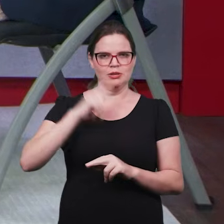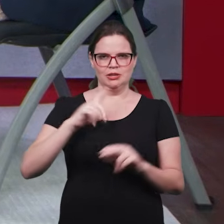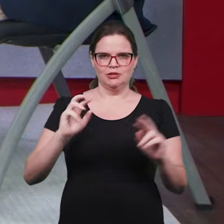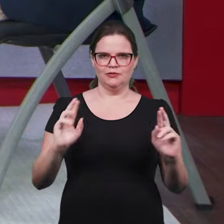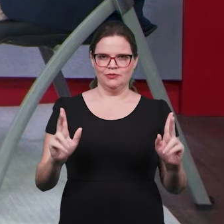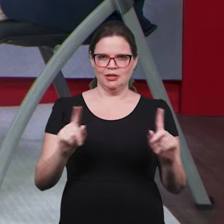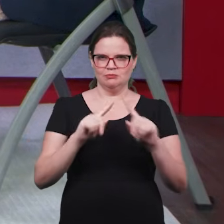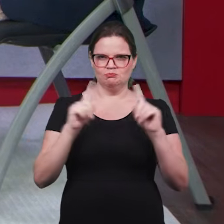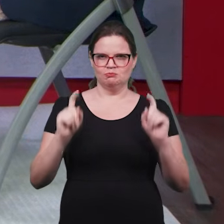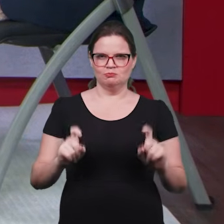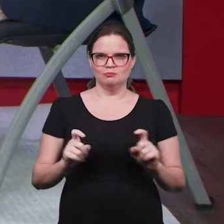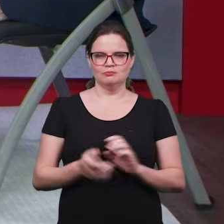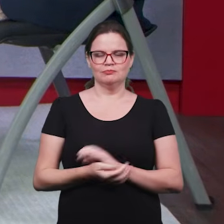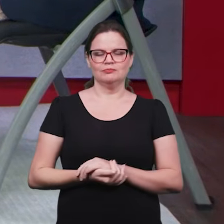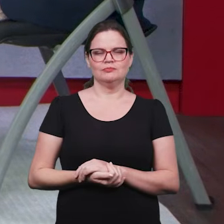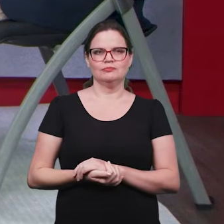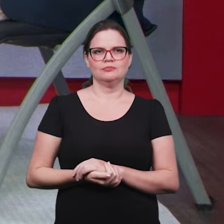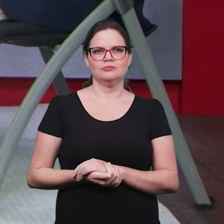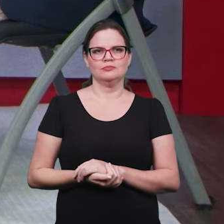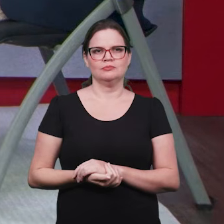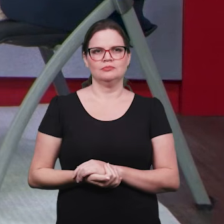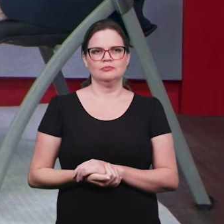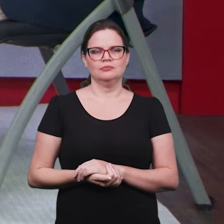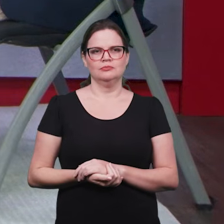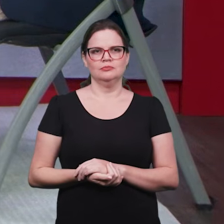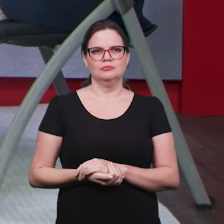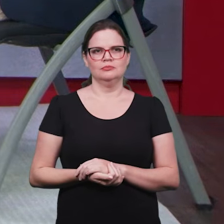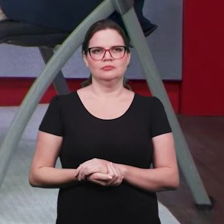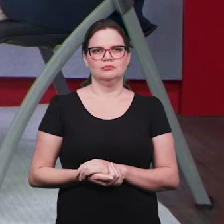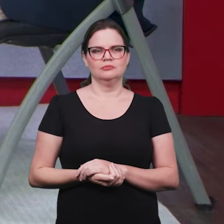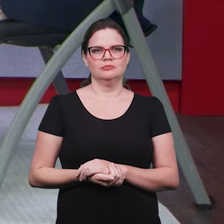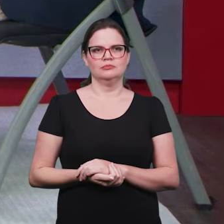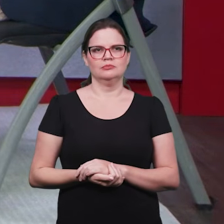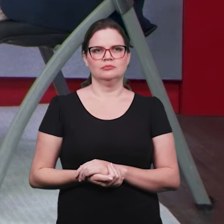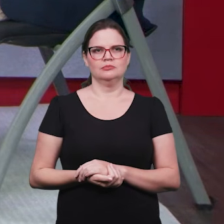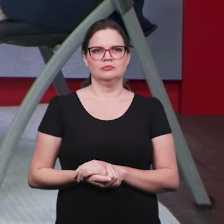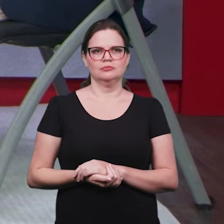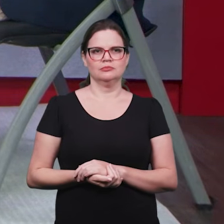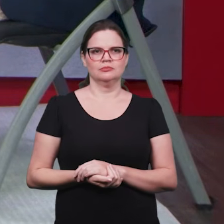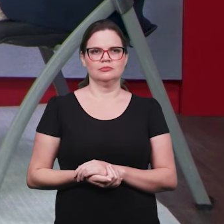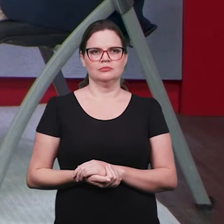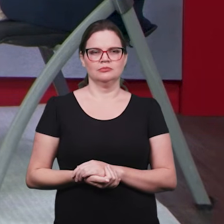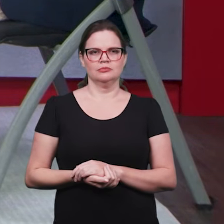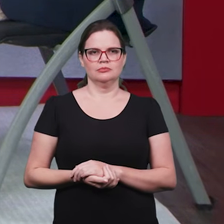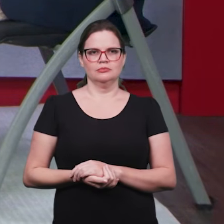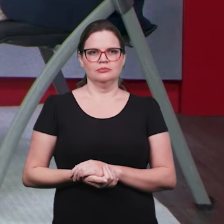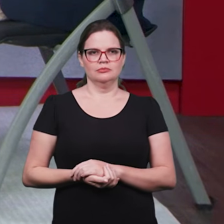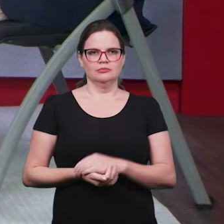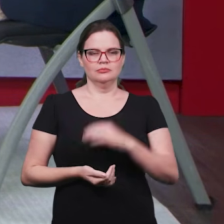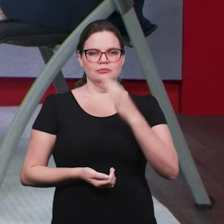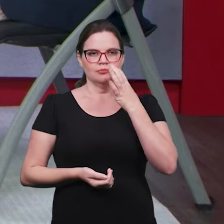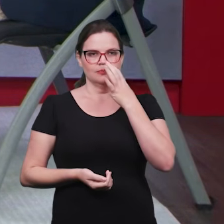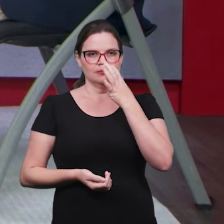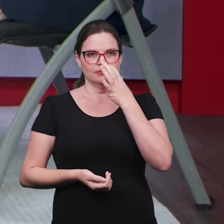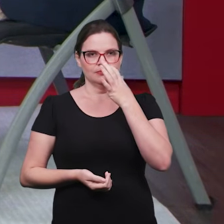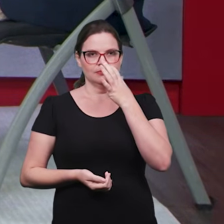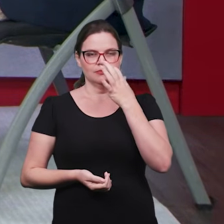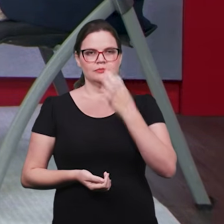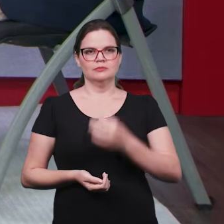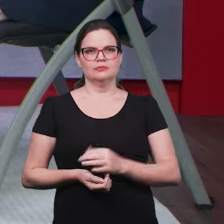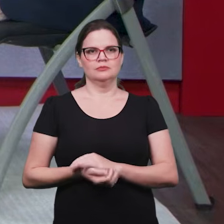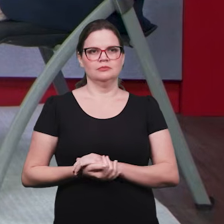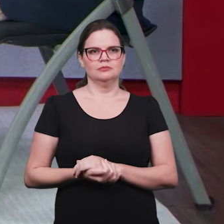Услышав послание, которое передает, которое несет христианская церковь Маранафа, заметил ли ты какую-то разницу